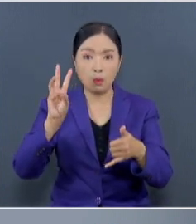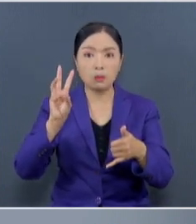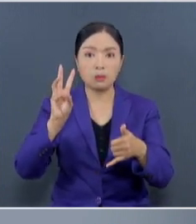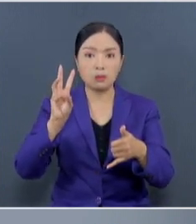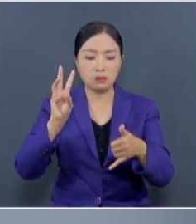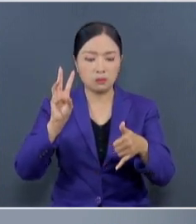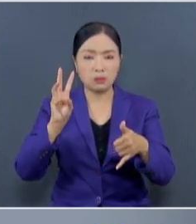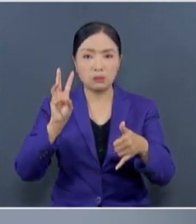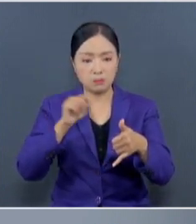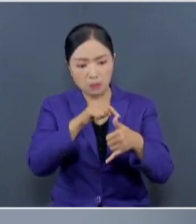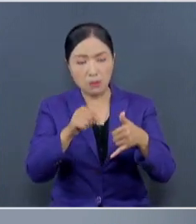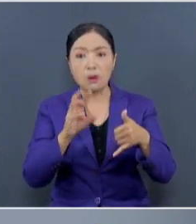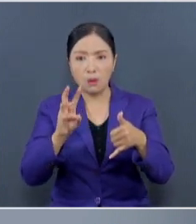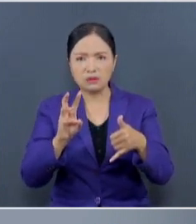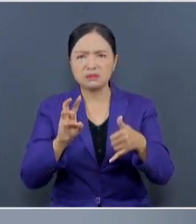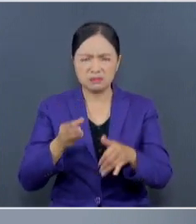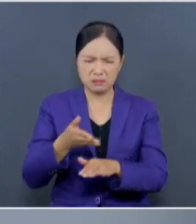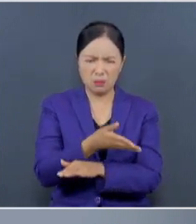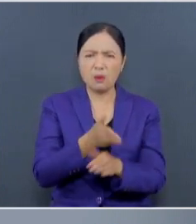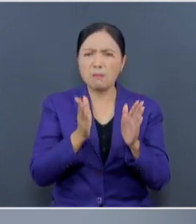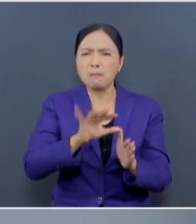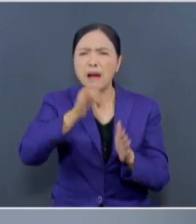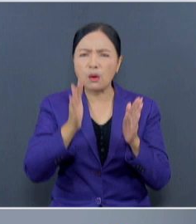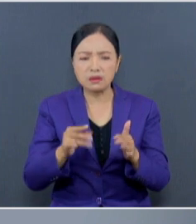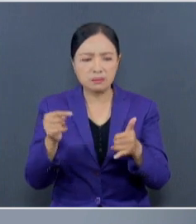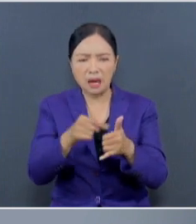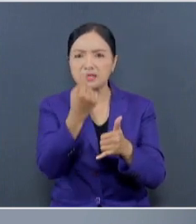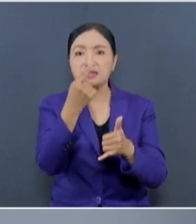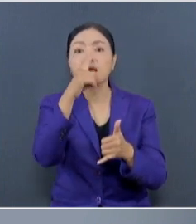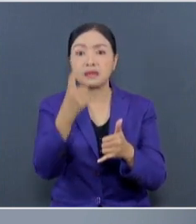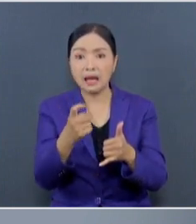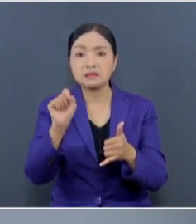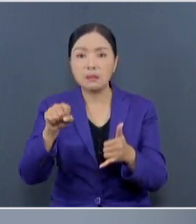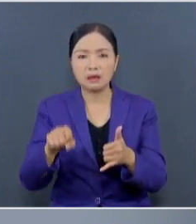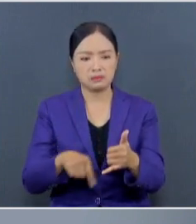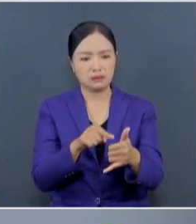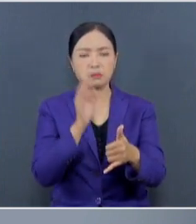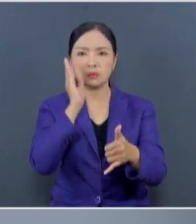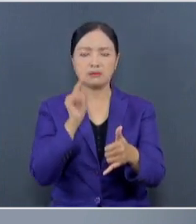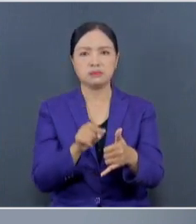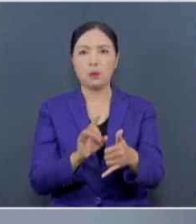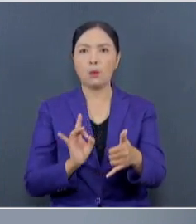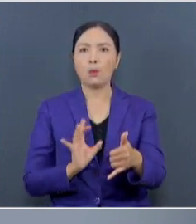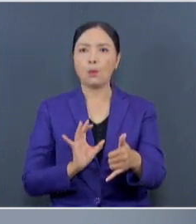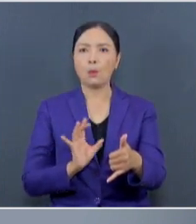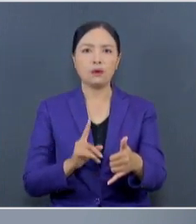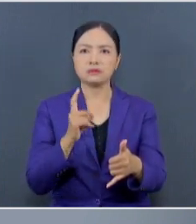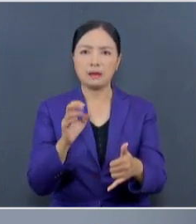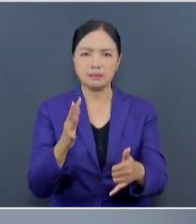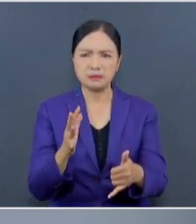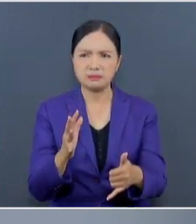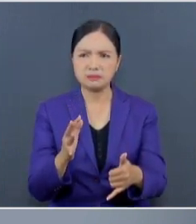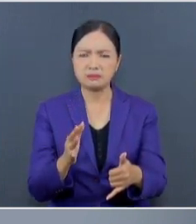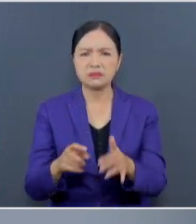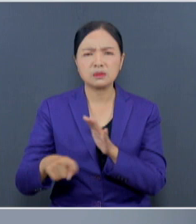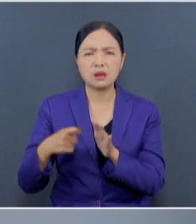ชมบางคนด้วยความเคารพนัดเดียวก็ไม่อยู่โลกนี้แล้วฮะไปแล้วฮะคุณผู้ชมฮะแต่ผู้ชายคนนี้รอดมาได้ฮะแลถาม